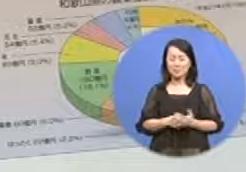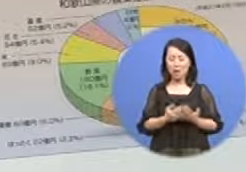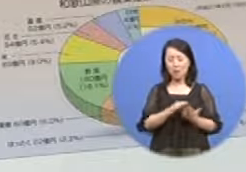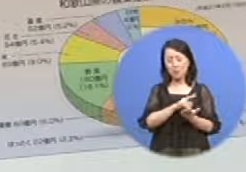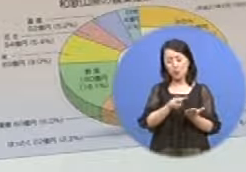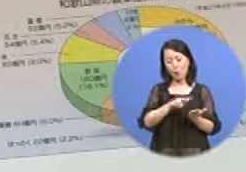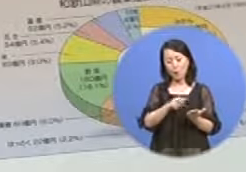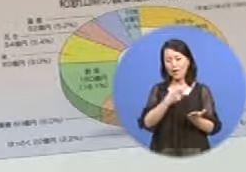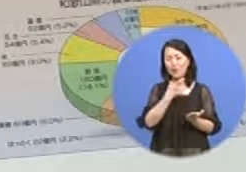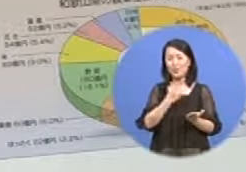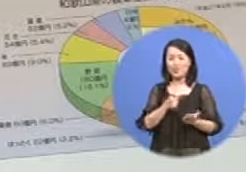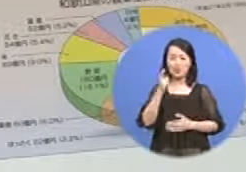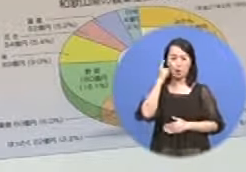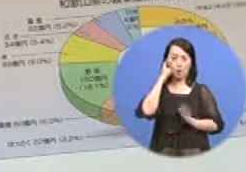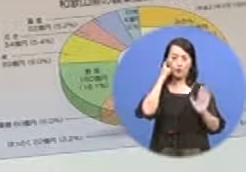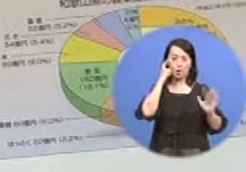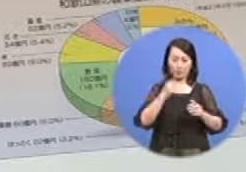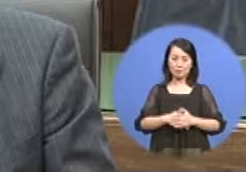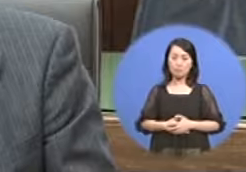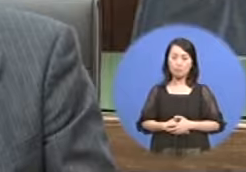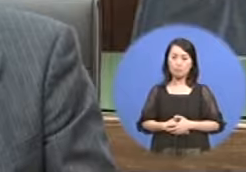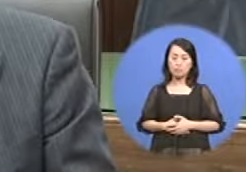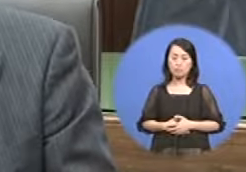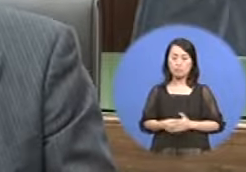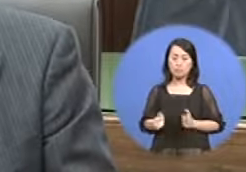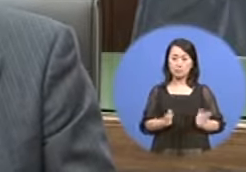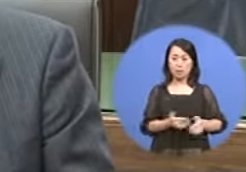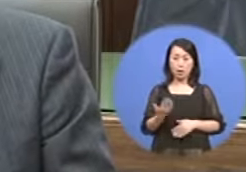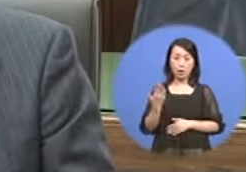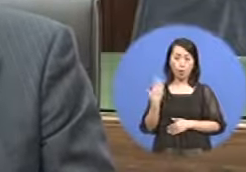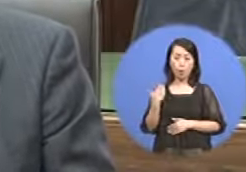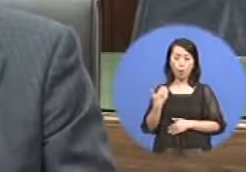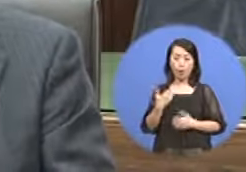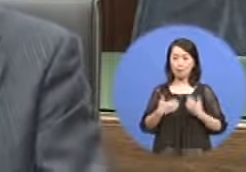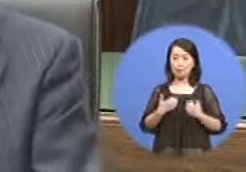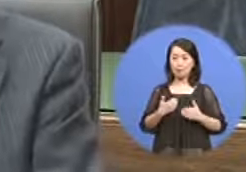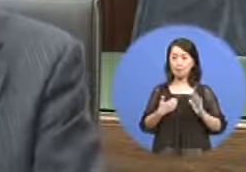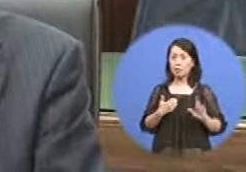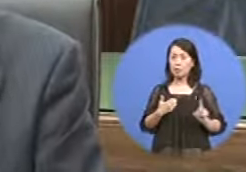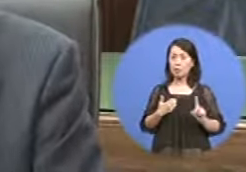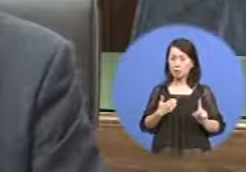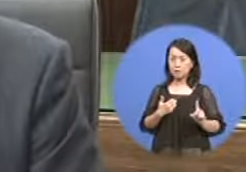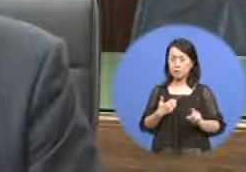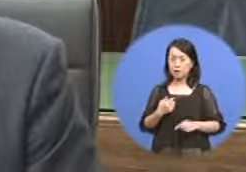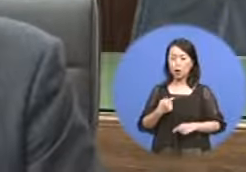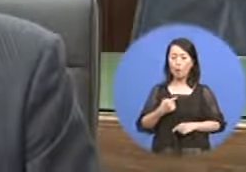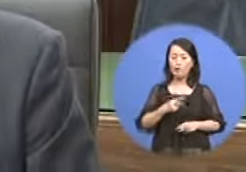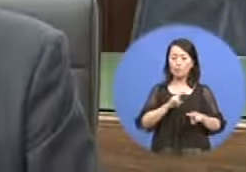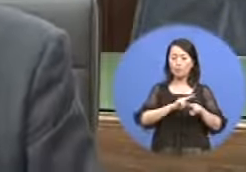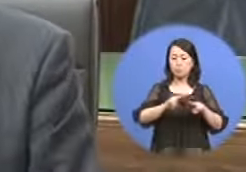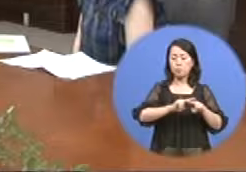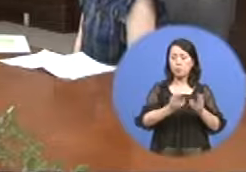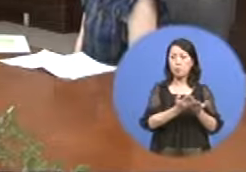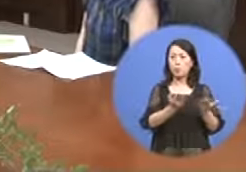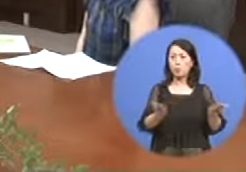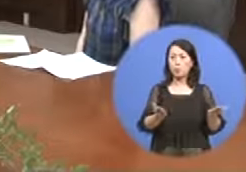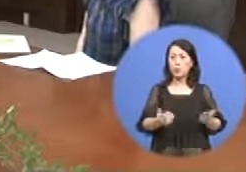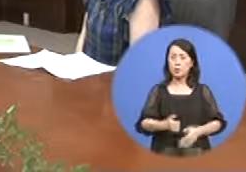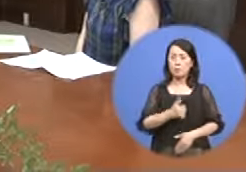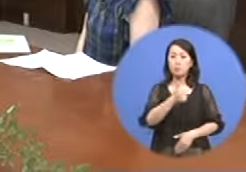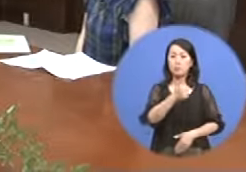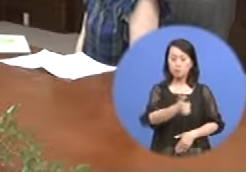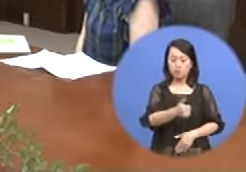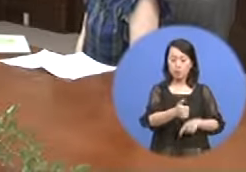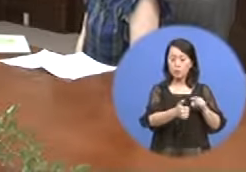してほしいなと思います、 はい、 そしたら、 はい、 この間嬉しいことを発見しました、 はい、 私は理髪店に行きますね、 で 理髪店の店